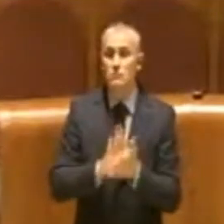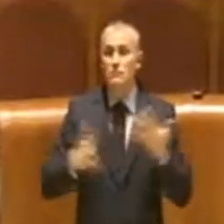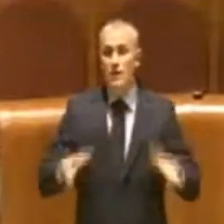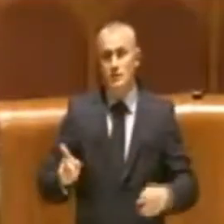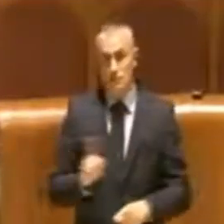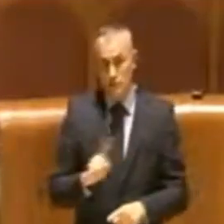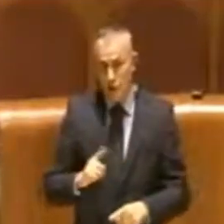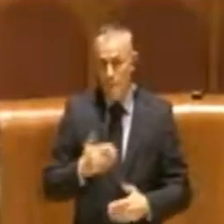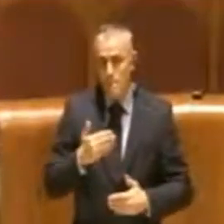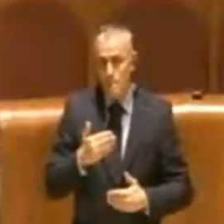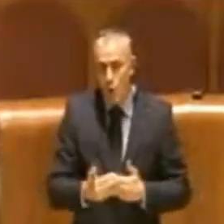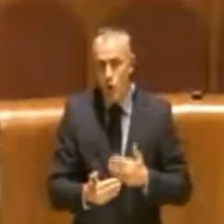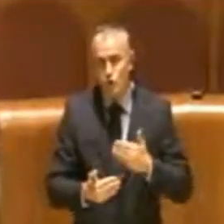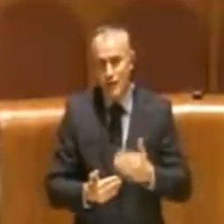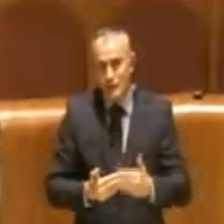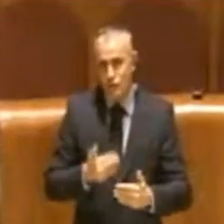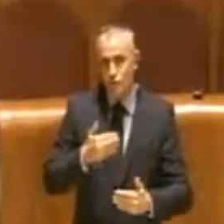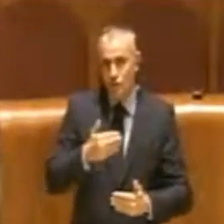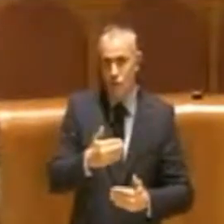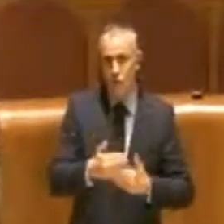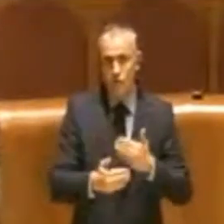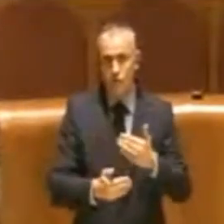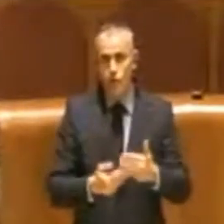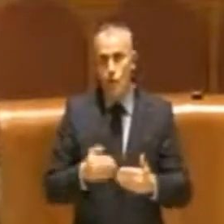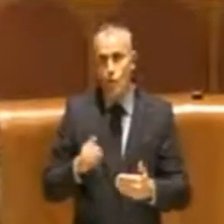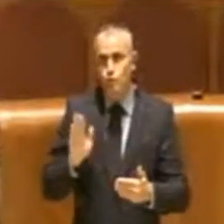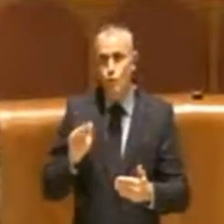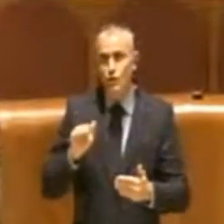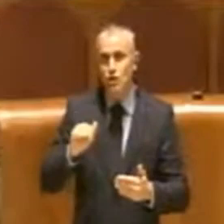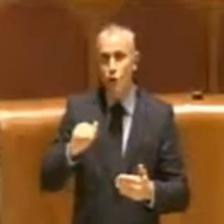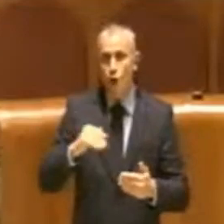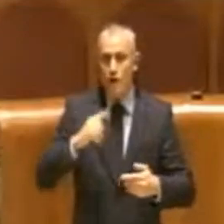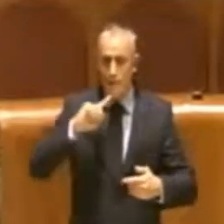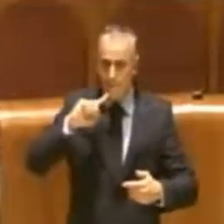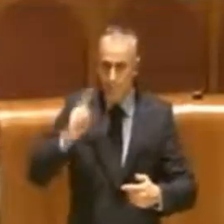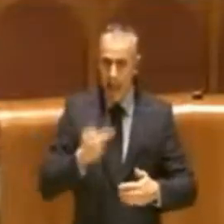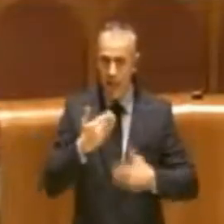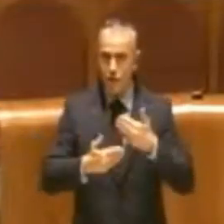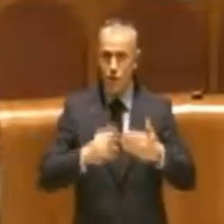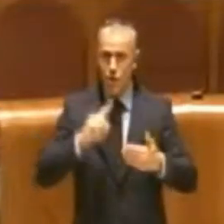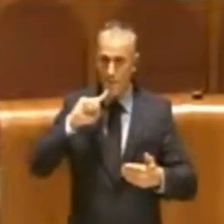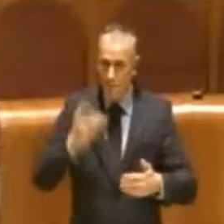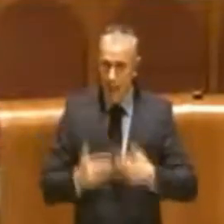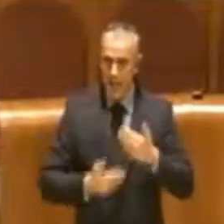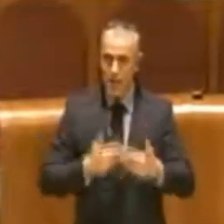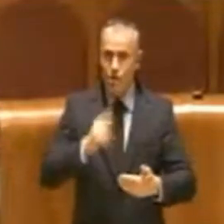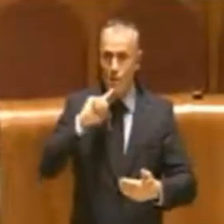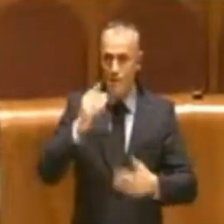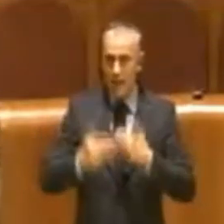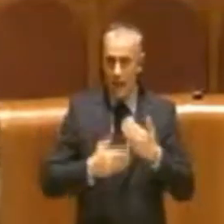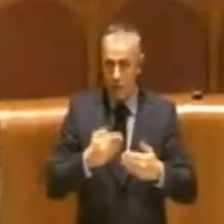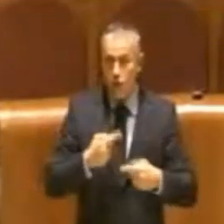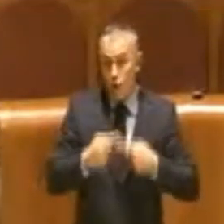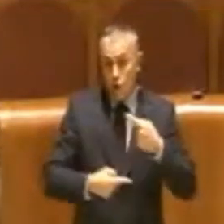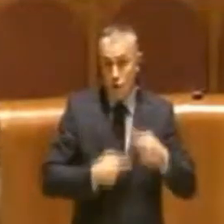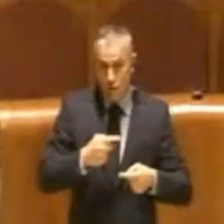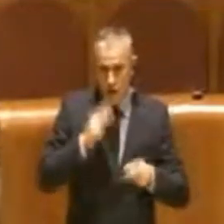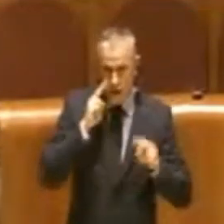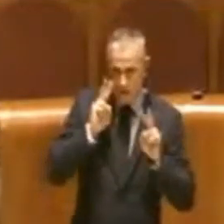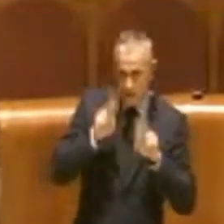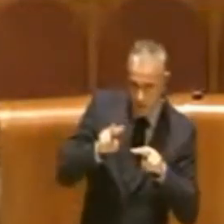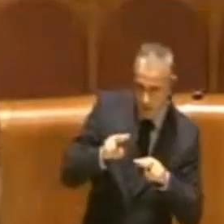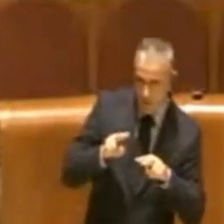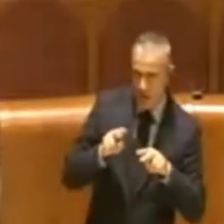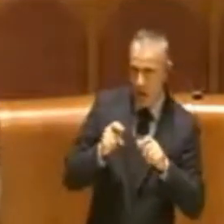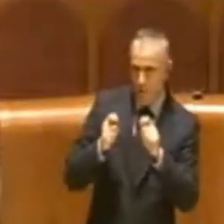migliora giorno per giorno. La capacità ovviamente di una forza politica sta nel migliorarli e continuare a vigilare e monitorare cosa funziona, cosa non